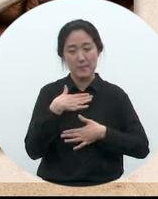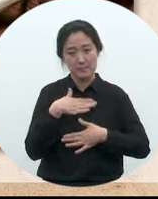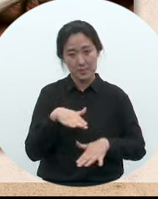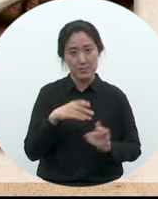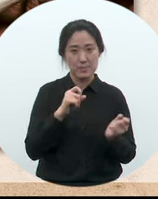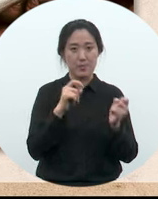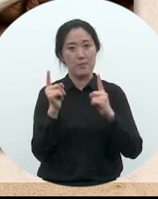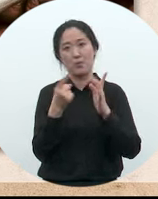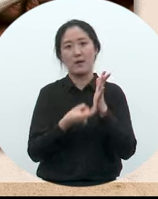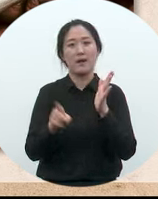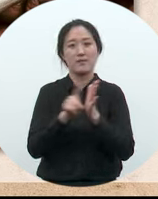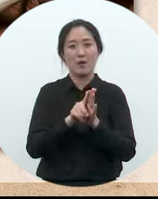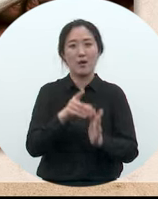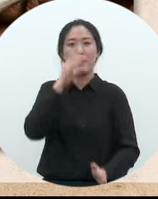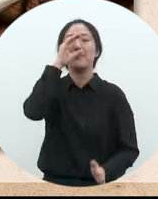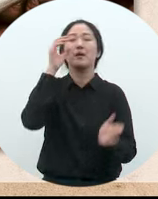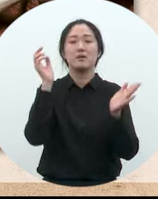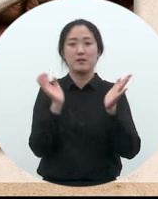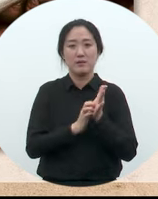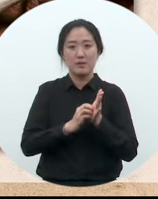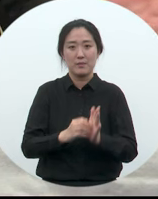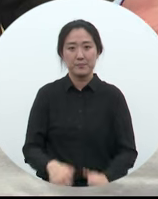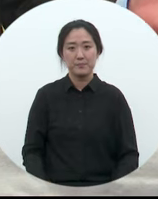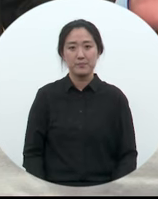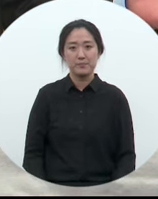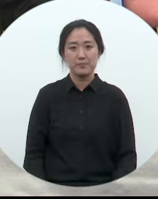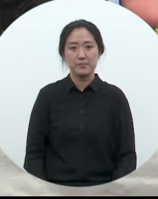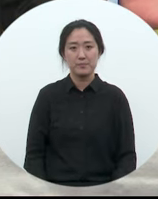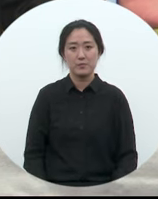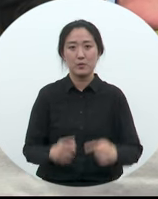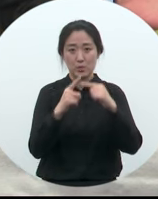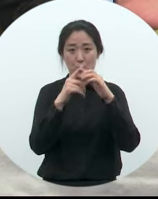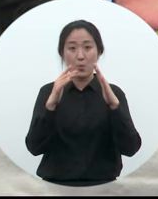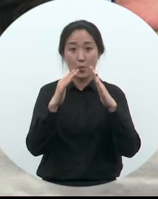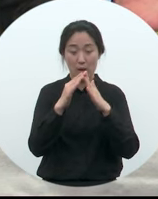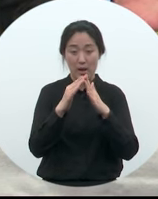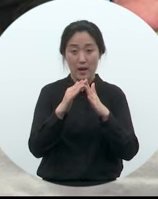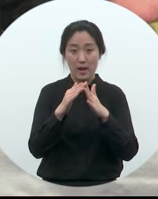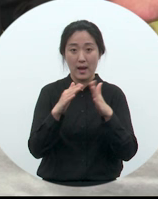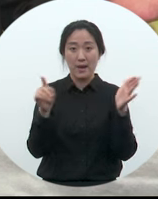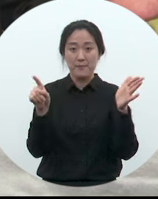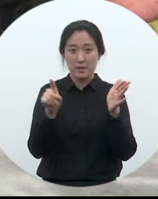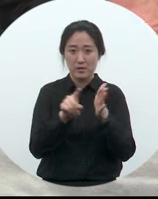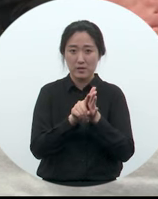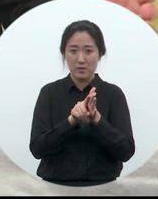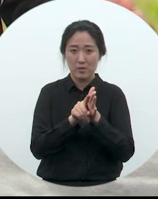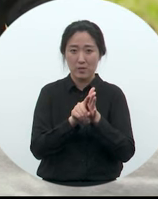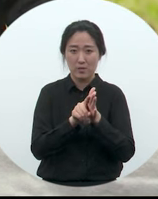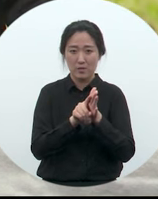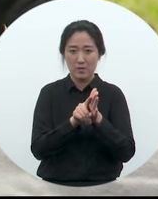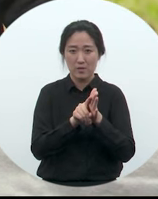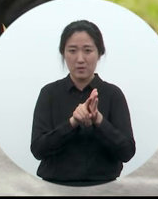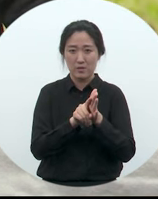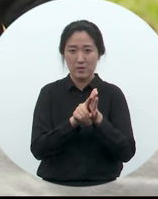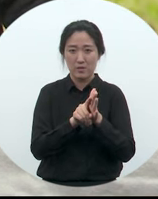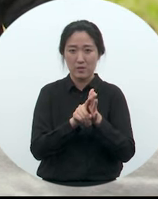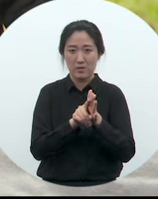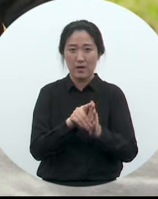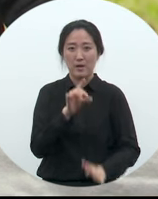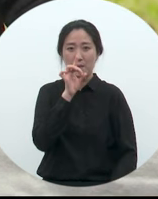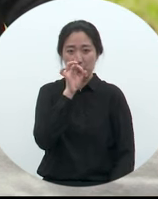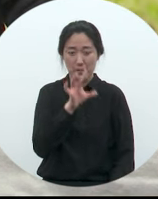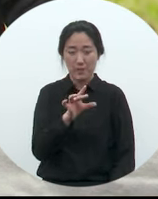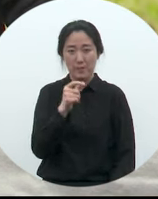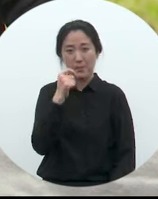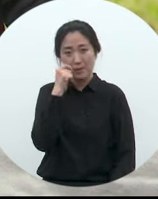때 피로를 풀기 위해서 먹었습니다. 그래서 이 기독교인들은 커피를 먹는 것을 금해왔는데